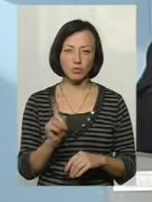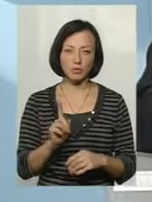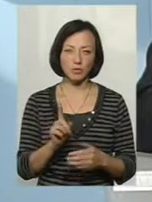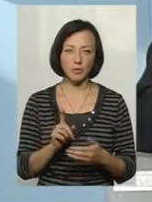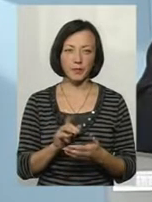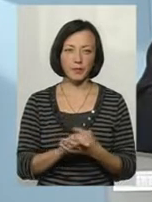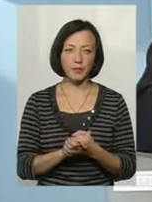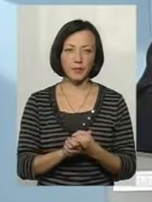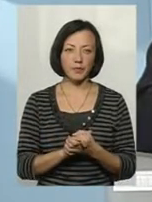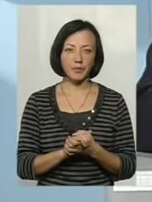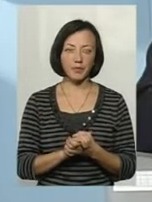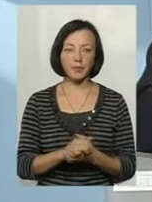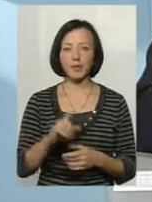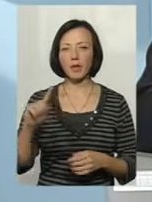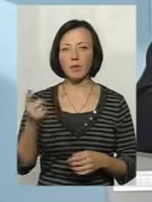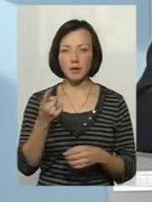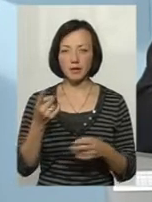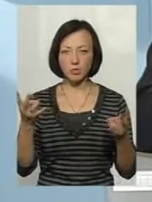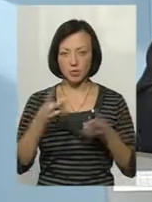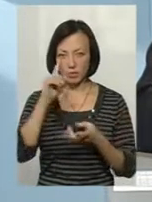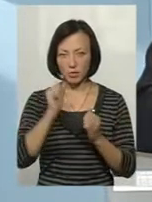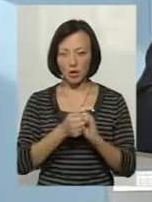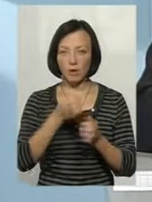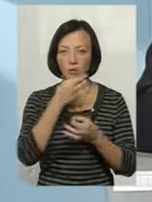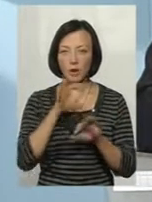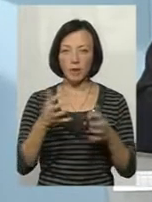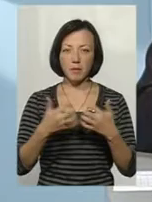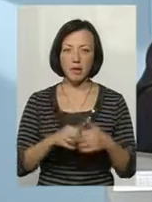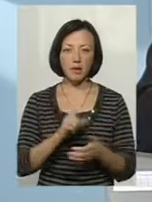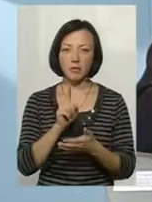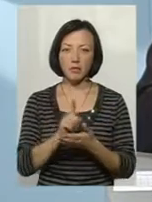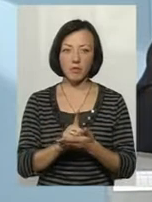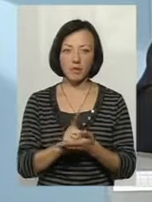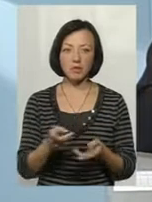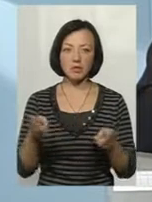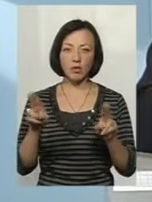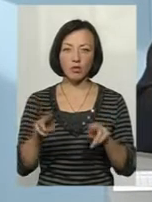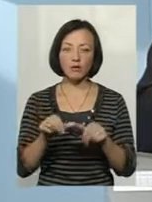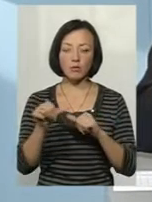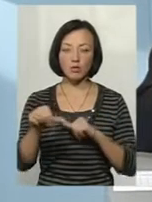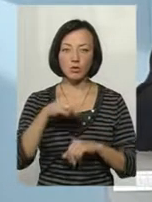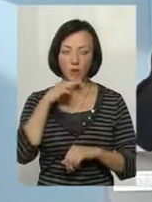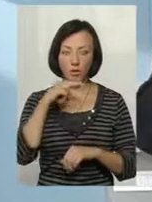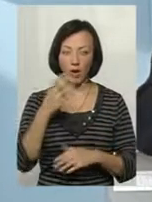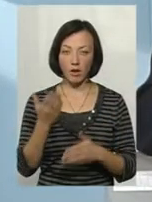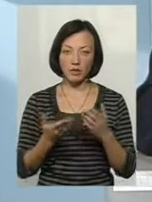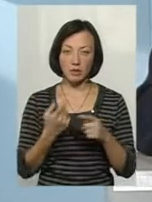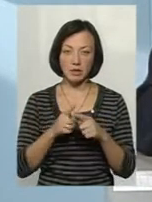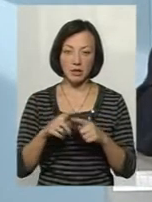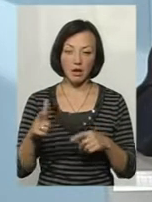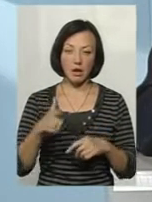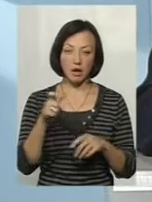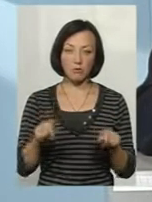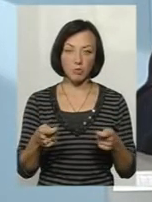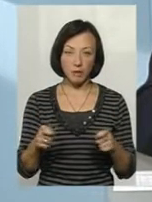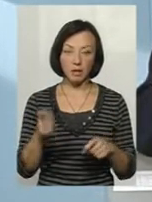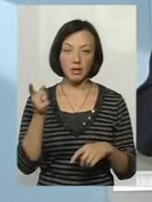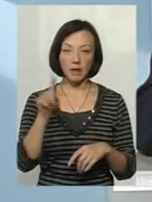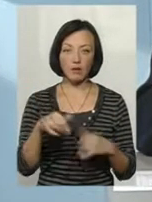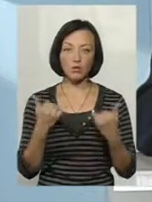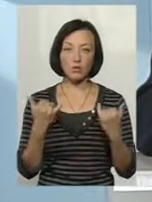Найперше повинен пам'ятати споживач, що будь-які прилади не повинні лишатися поза увагою. Якщо це газові плити,